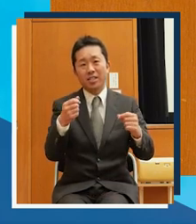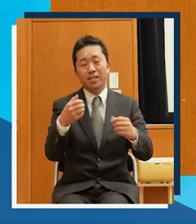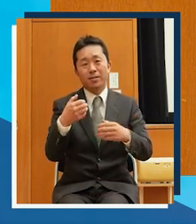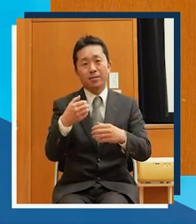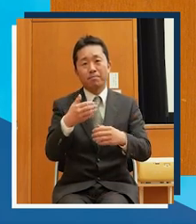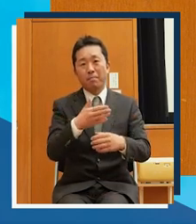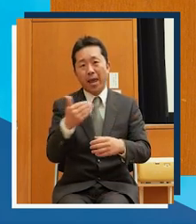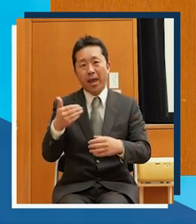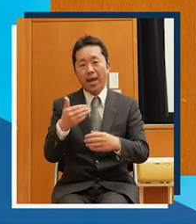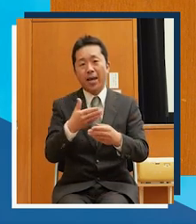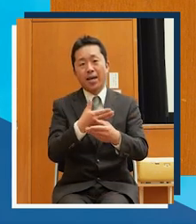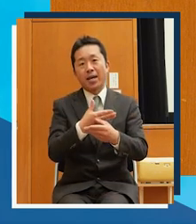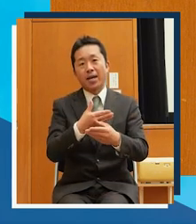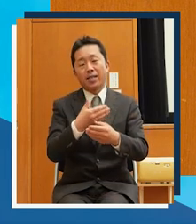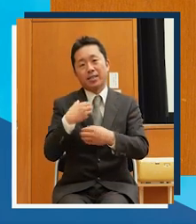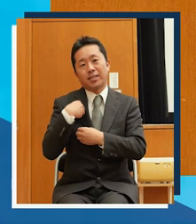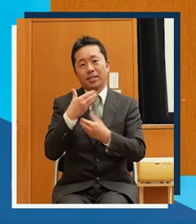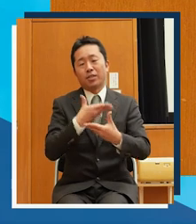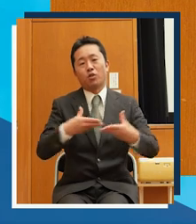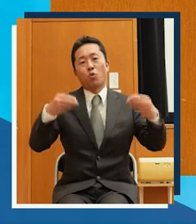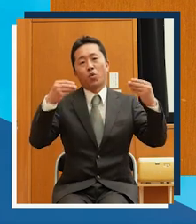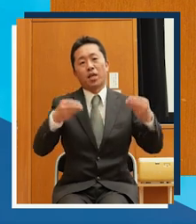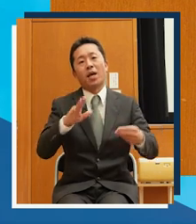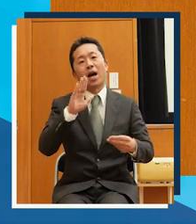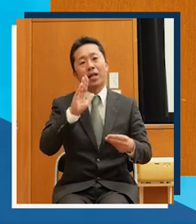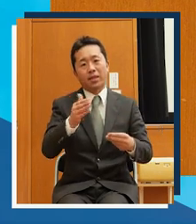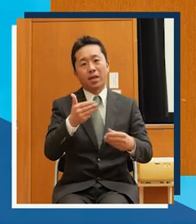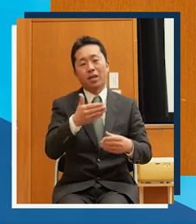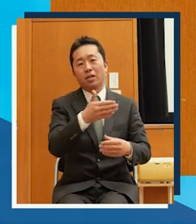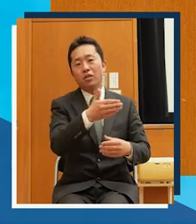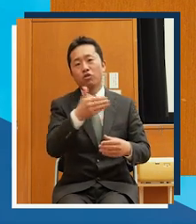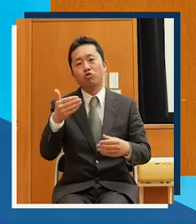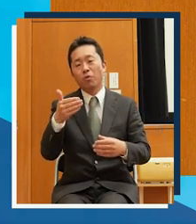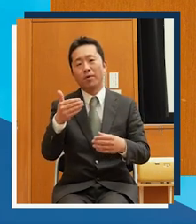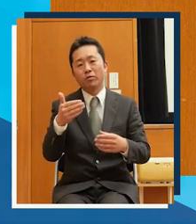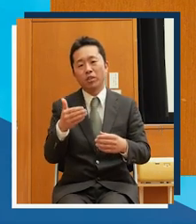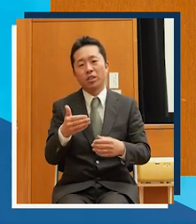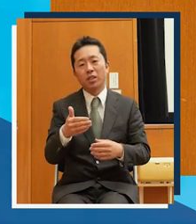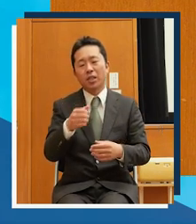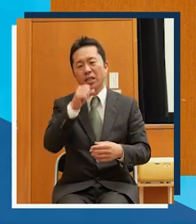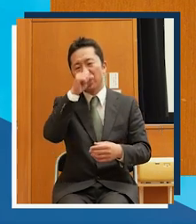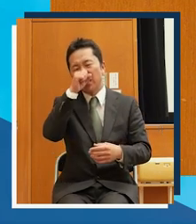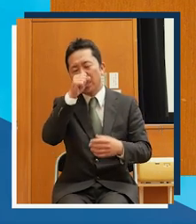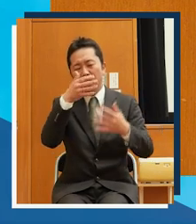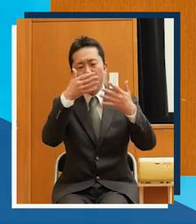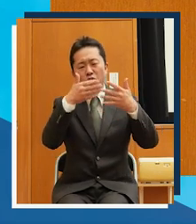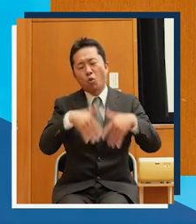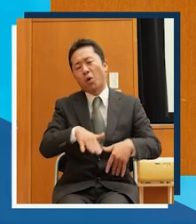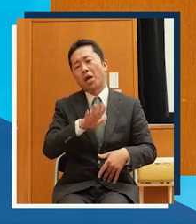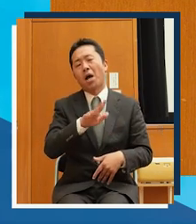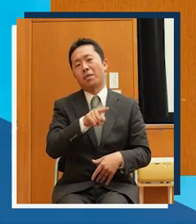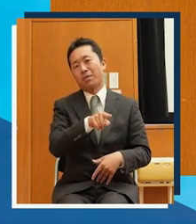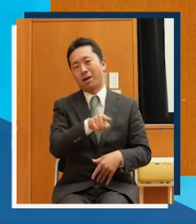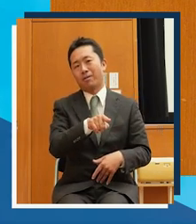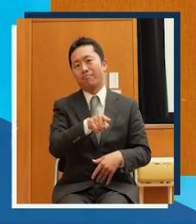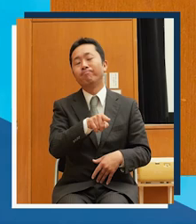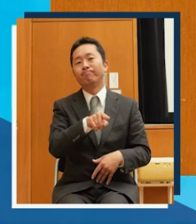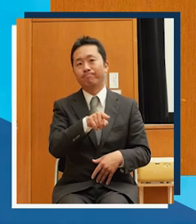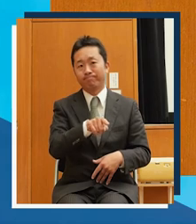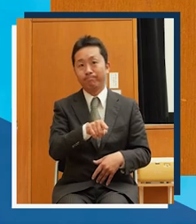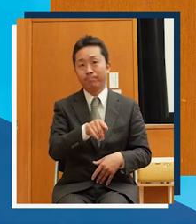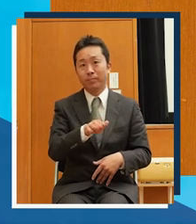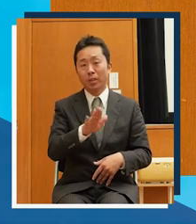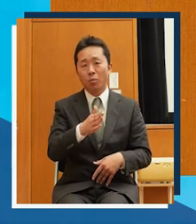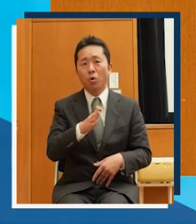て米軍はえその有利な条件が与えられているわけですしかしえご